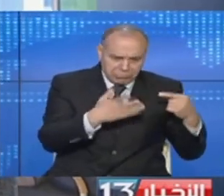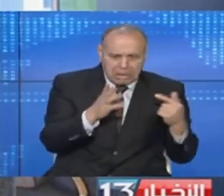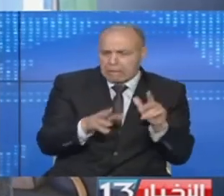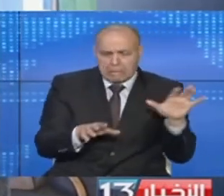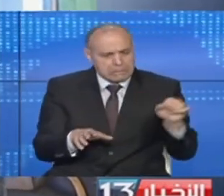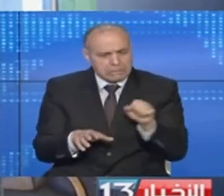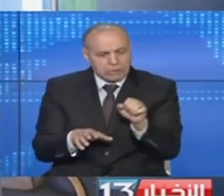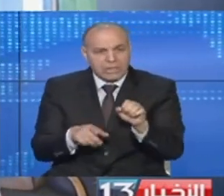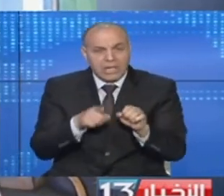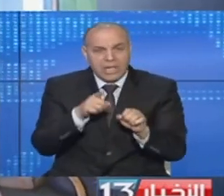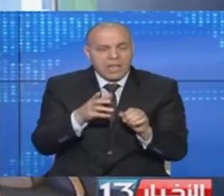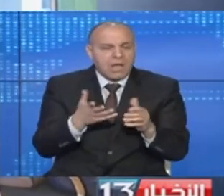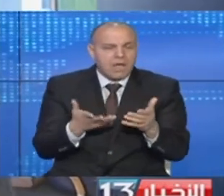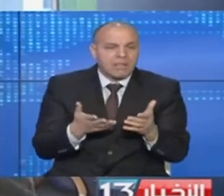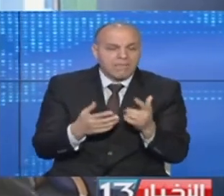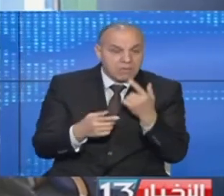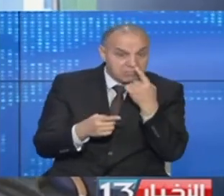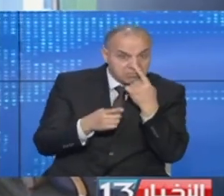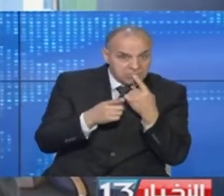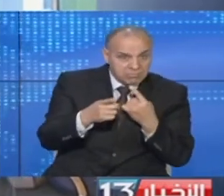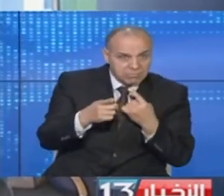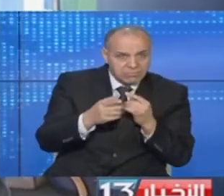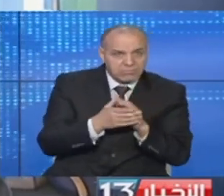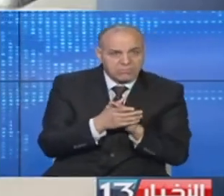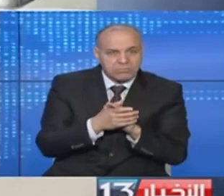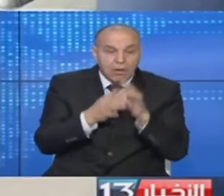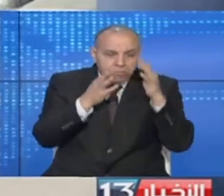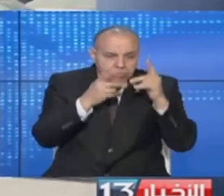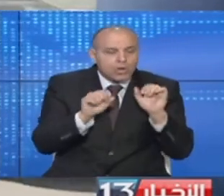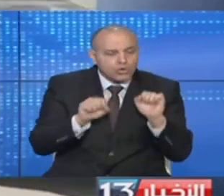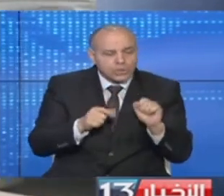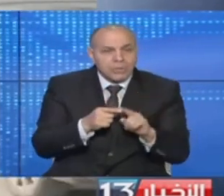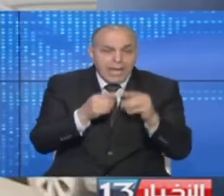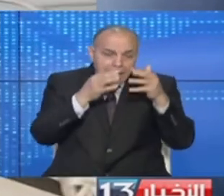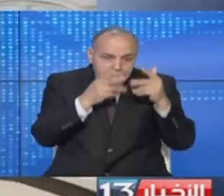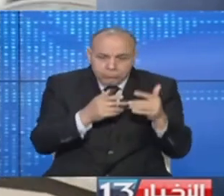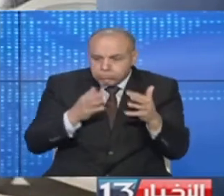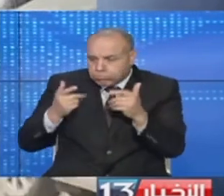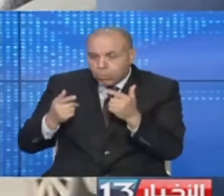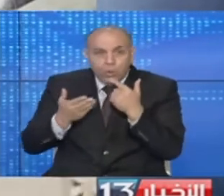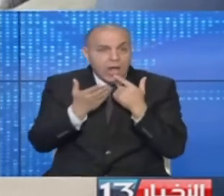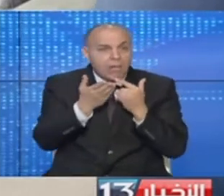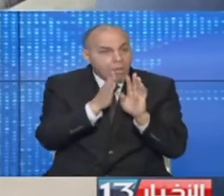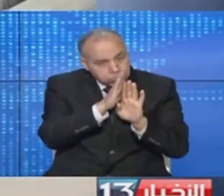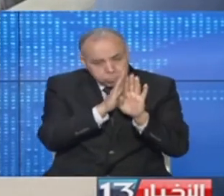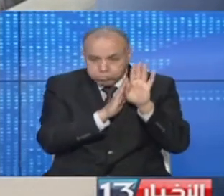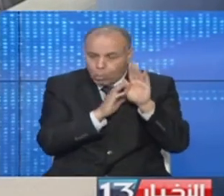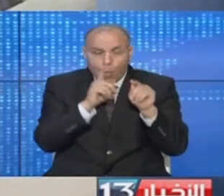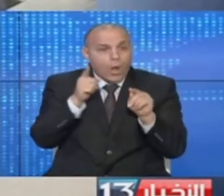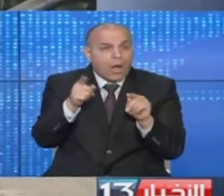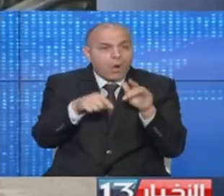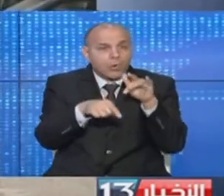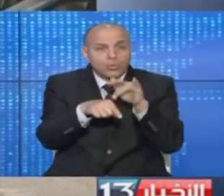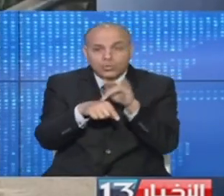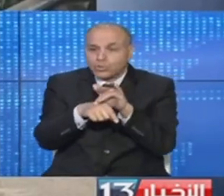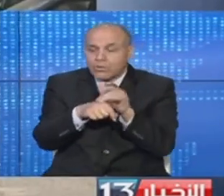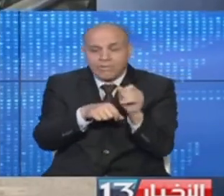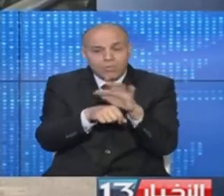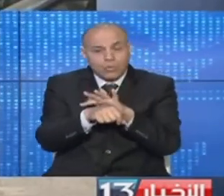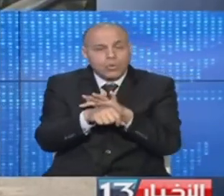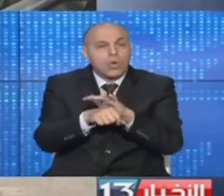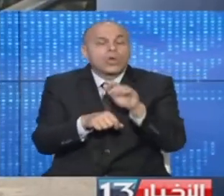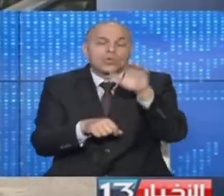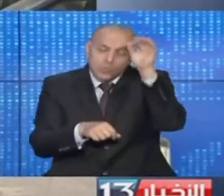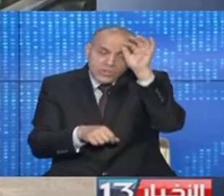زايد، نعملوا فيه زايد ونجموا حتى نغلطوا الإحصائيات. إحصائيات تشير إلى ارتفاع كبير في عدد الإصابات في